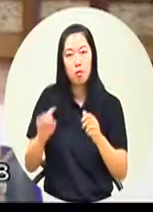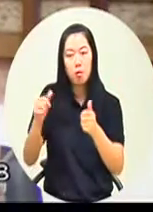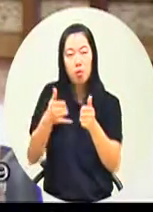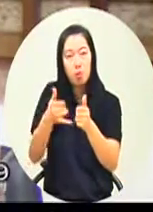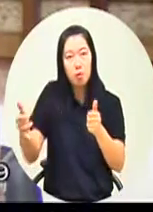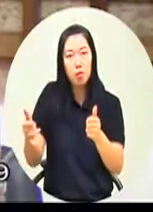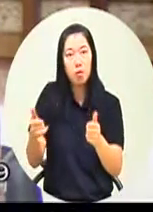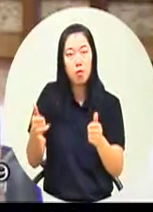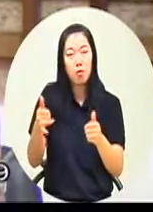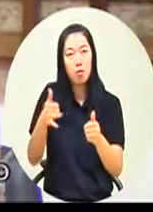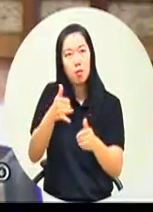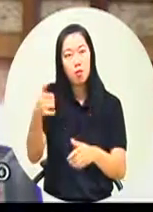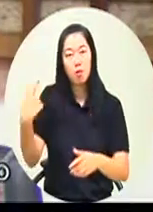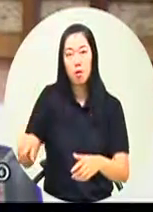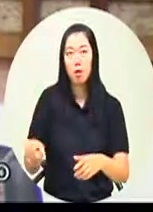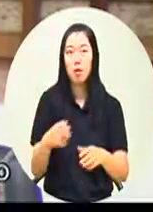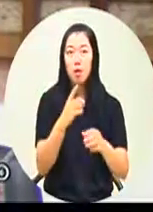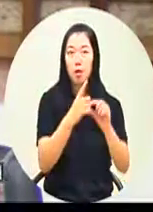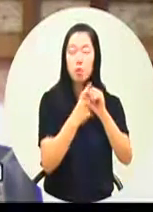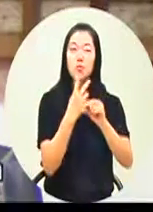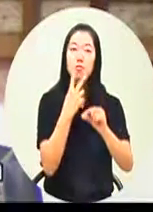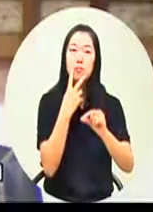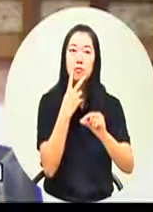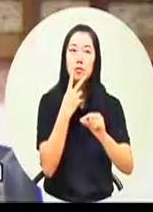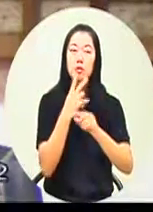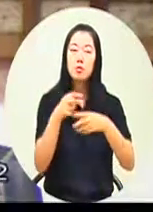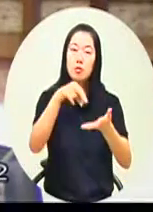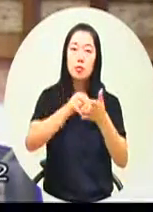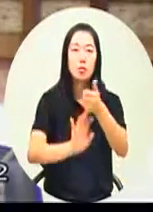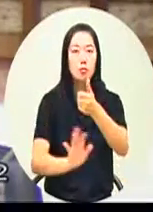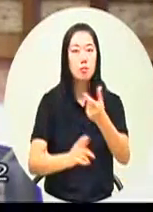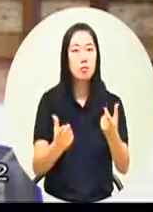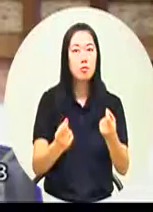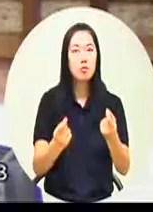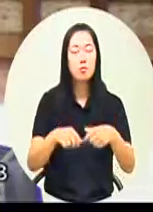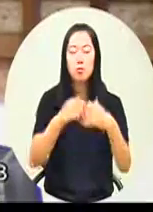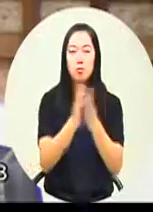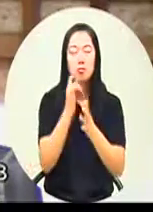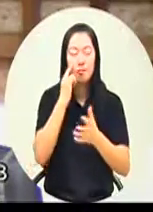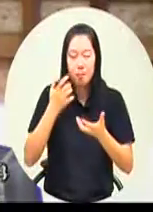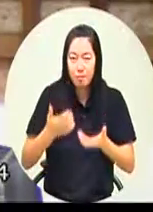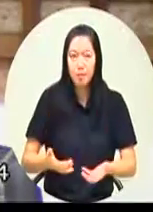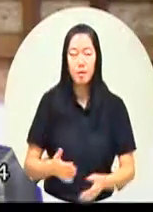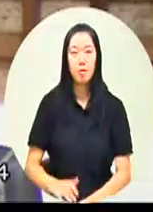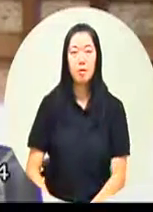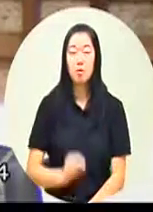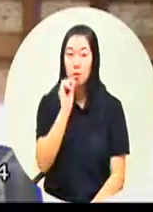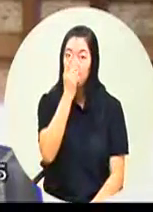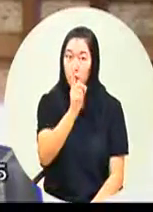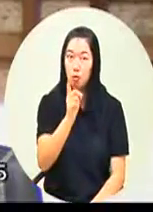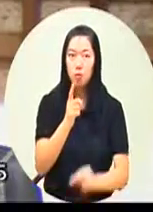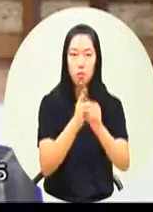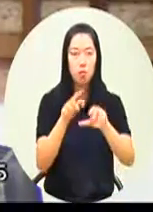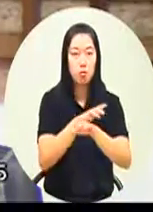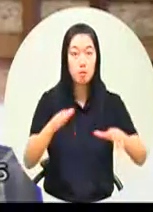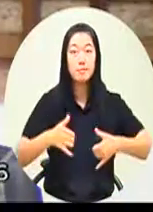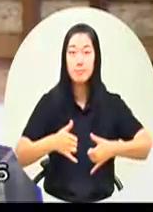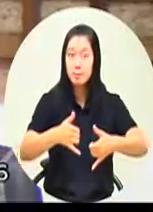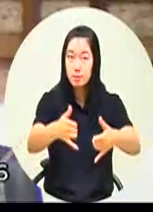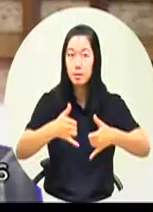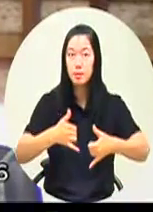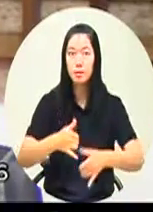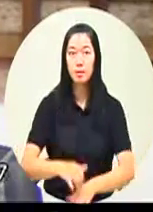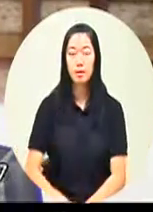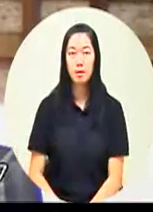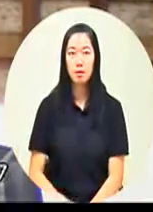我们中央的民意代表都相当的重视小港的交通的问题，尤其是中安路